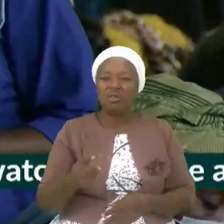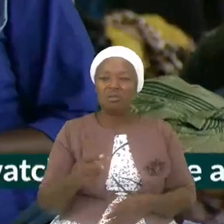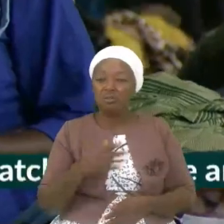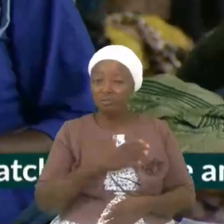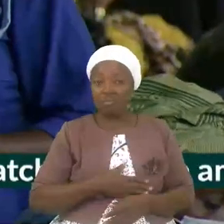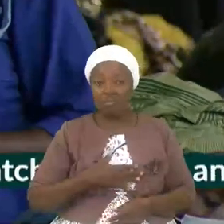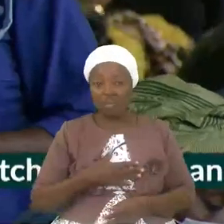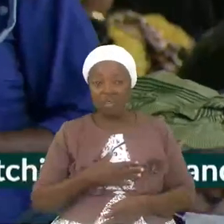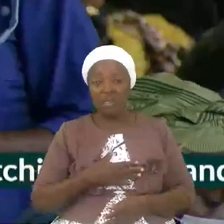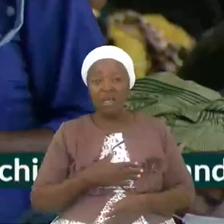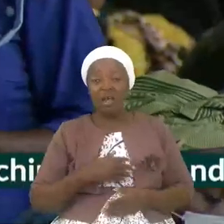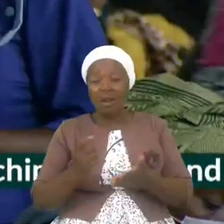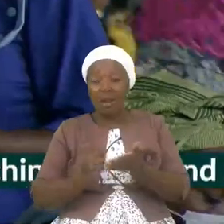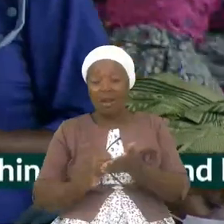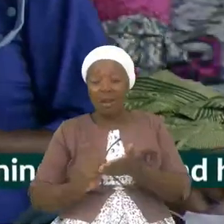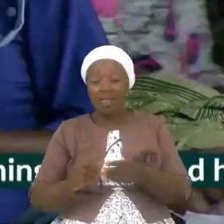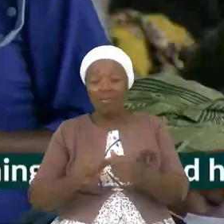correctes,